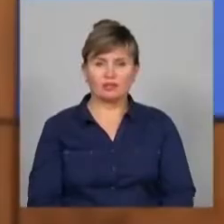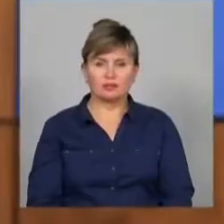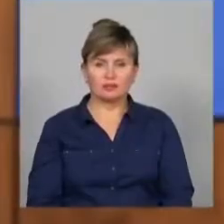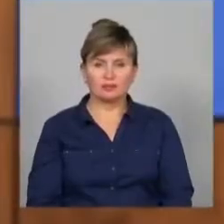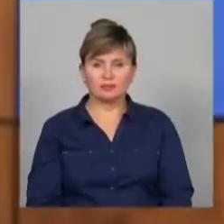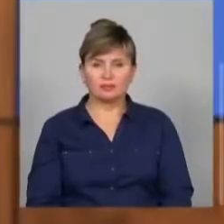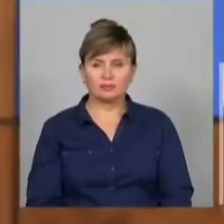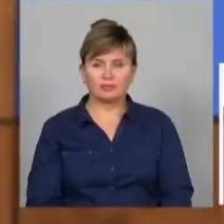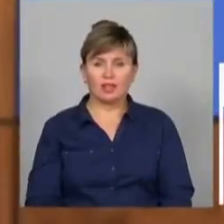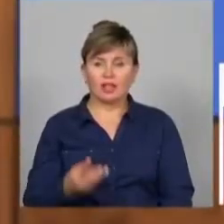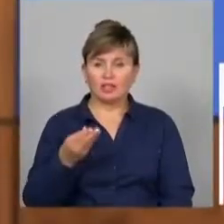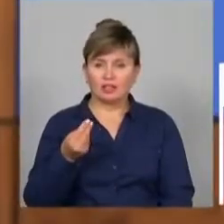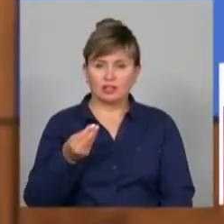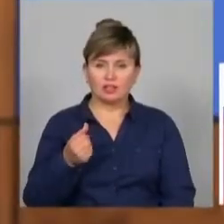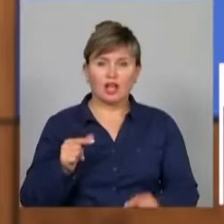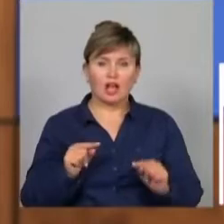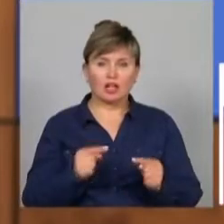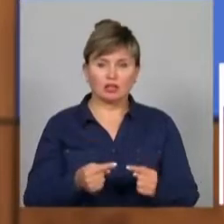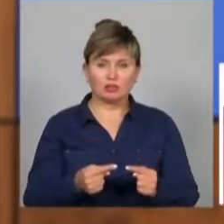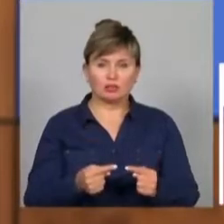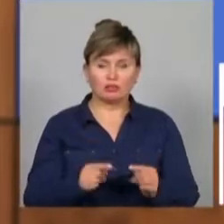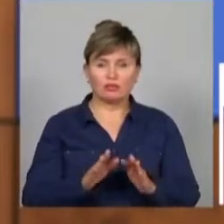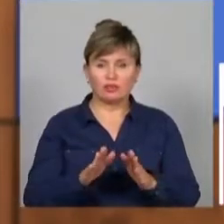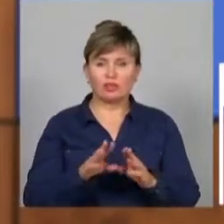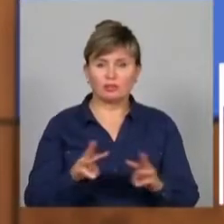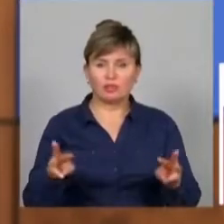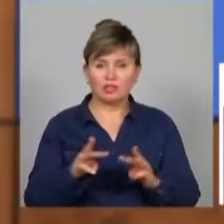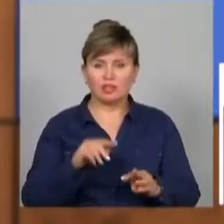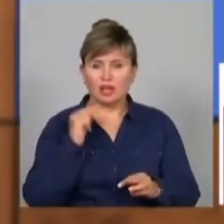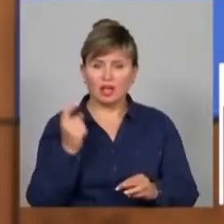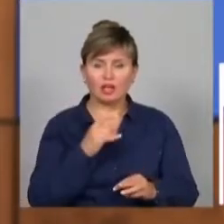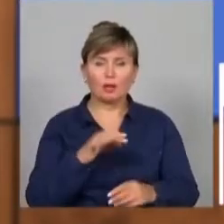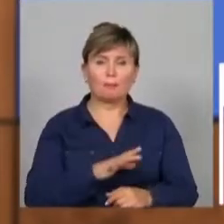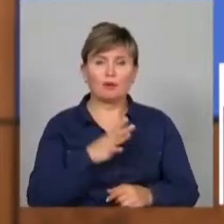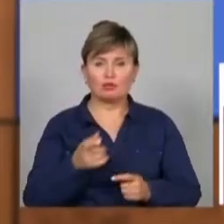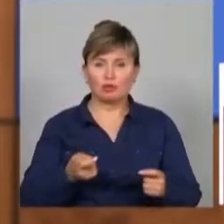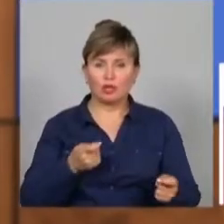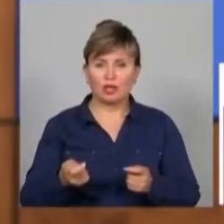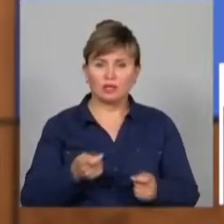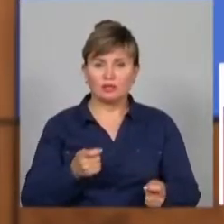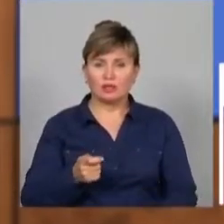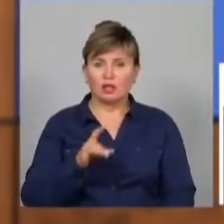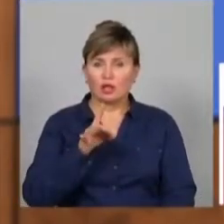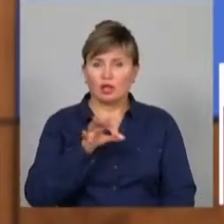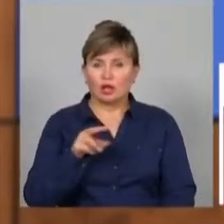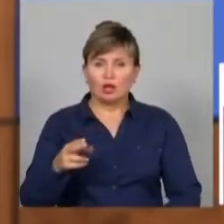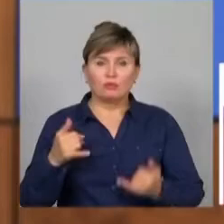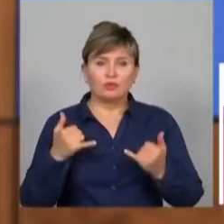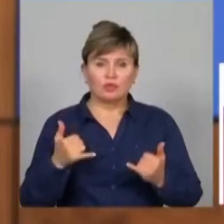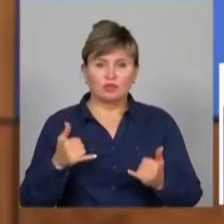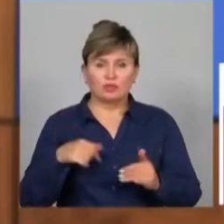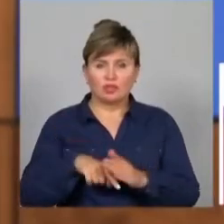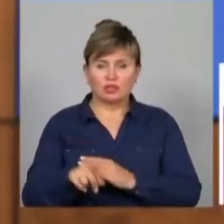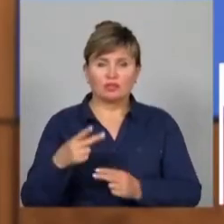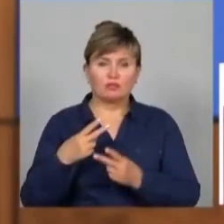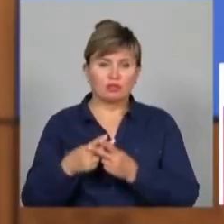денежные средства арестованы вице министр экологии и бывшие руководители the operator роб сейчас содержится под стражей